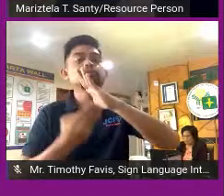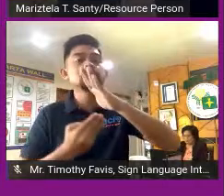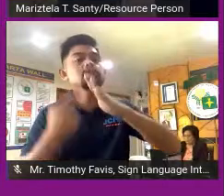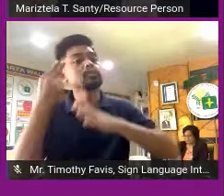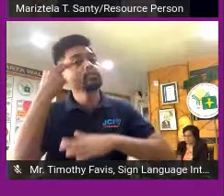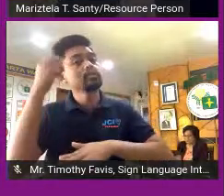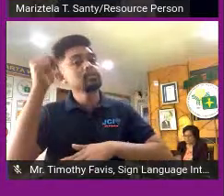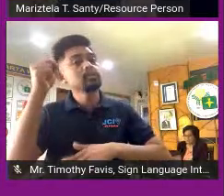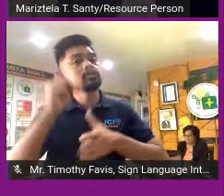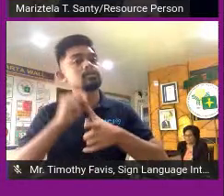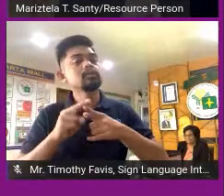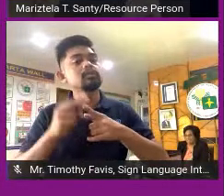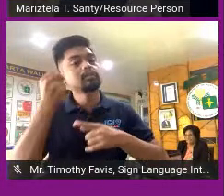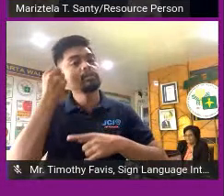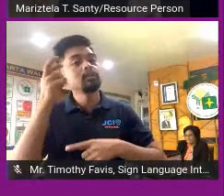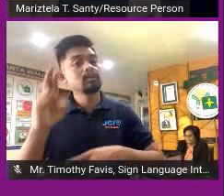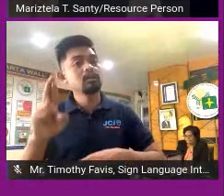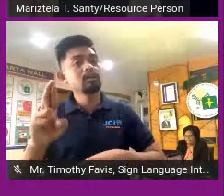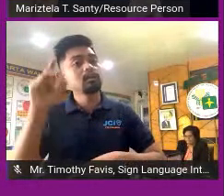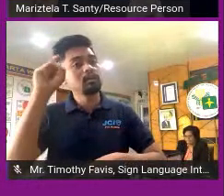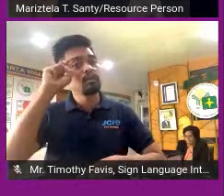her sex.